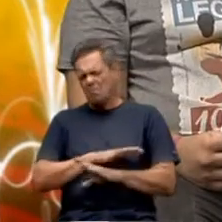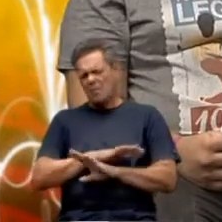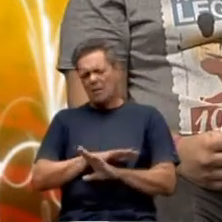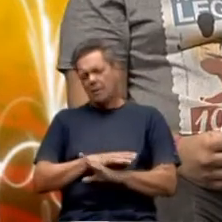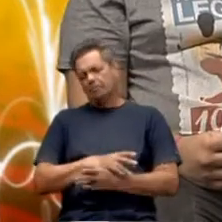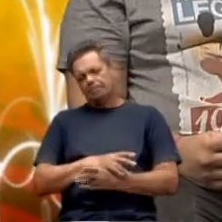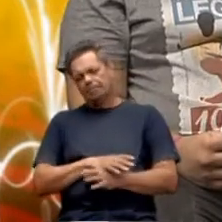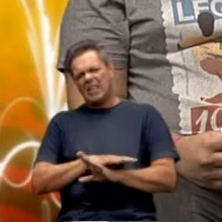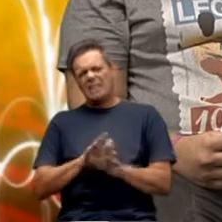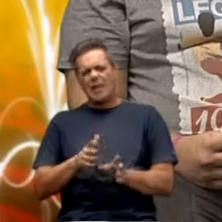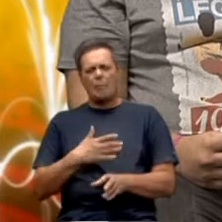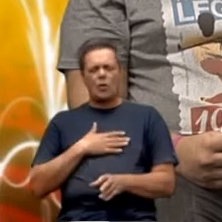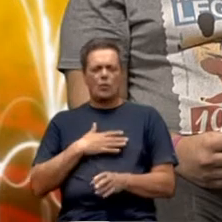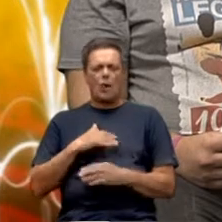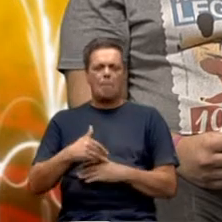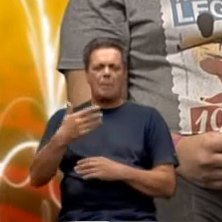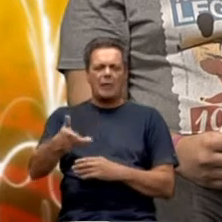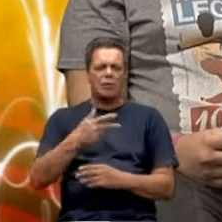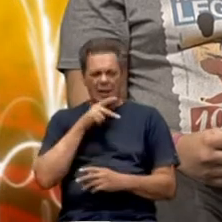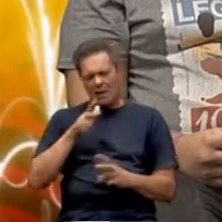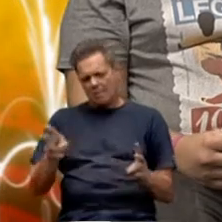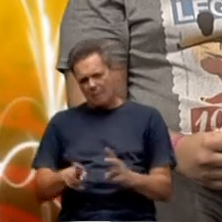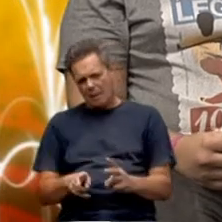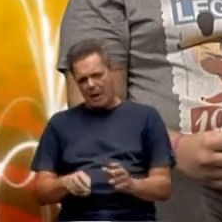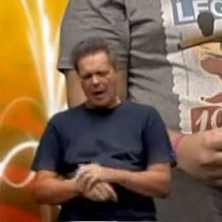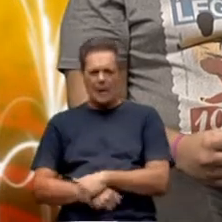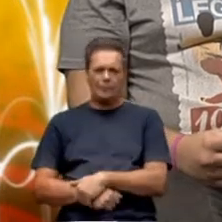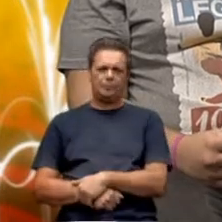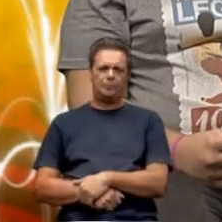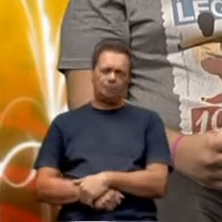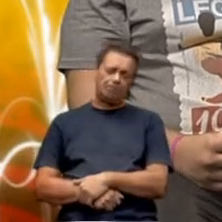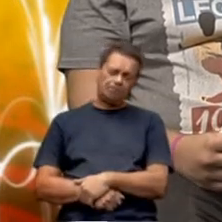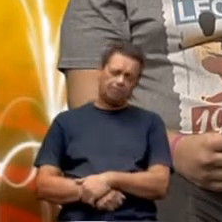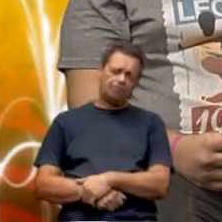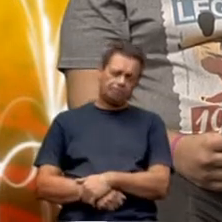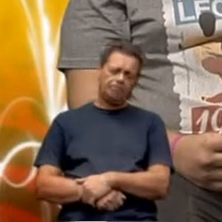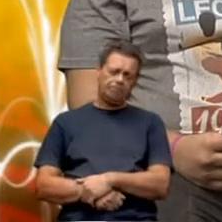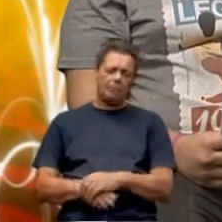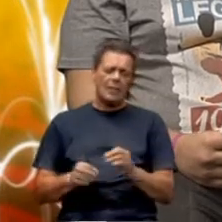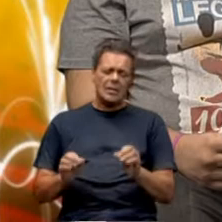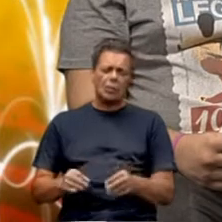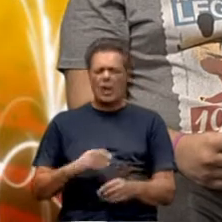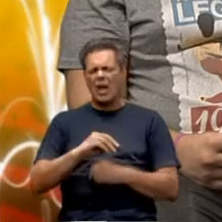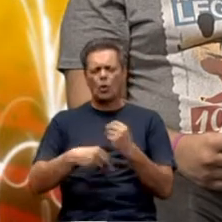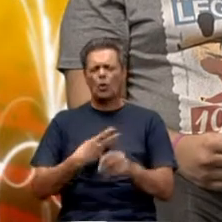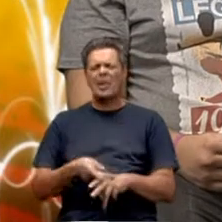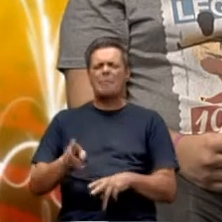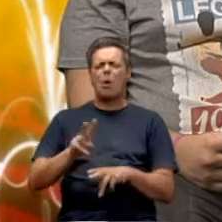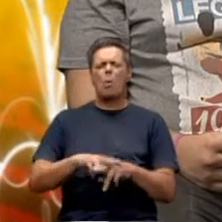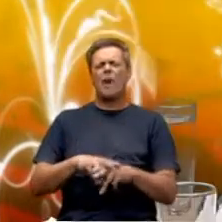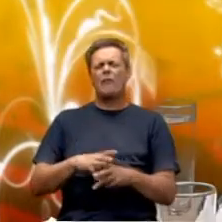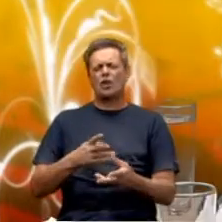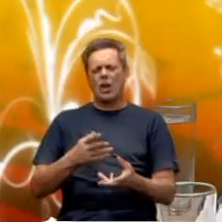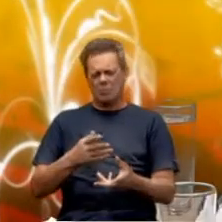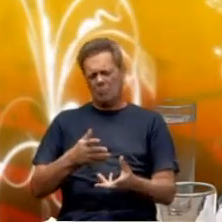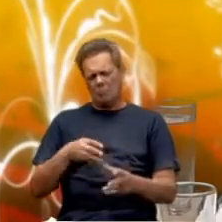Da. Roditelji strašno puno znače. Jel da? Pa sigurno i najviše igraju ulogu kod djece, tako mlade. Da.